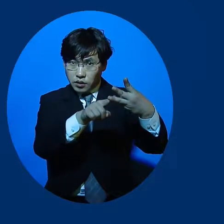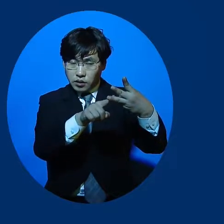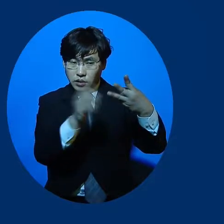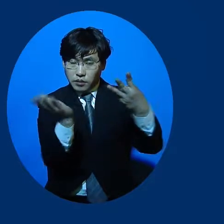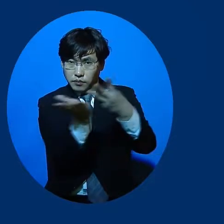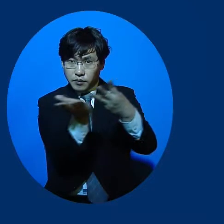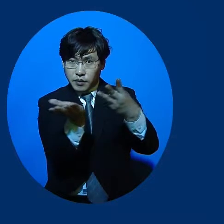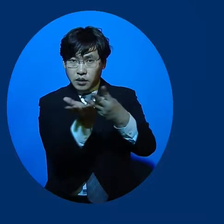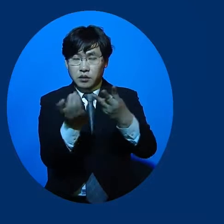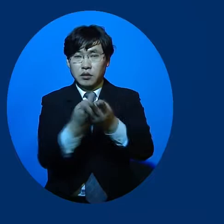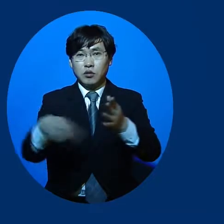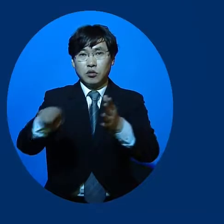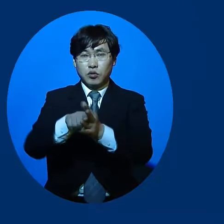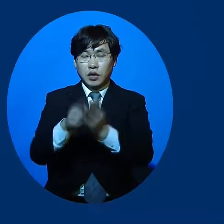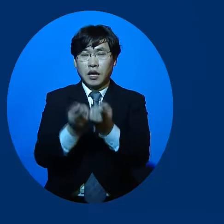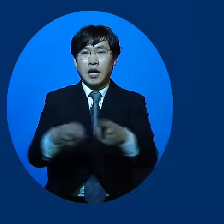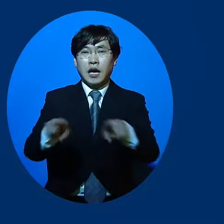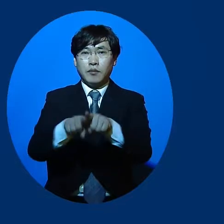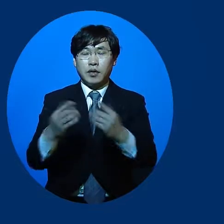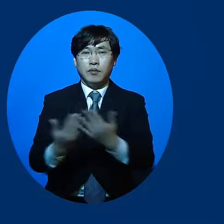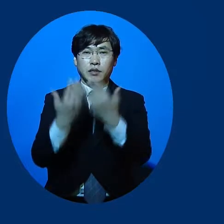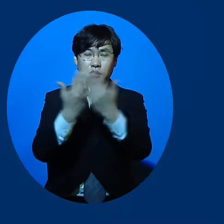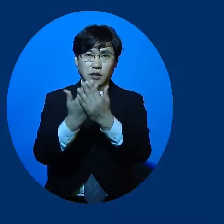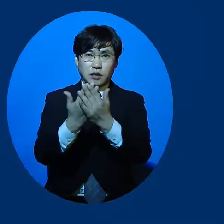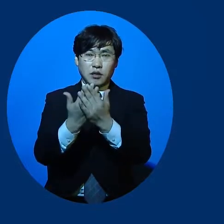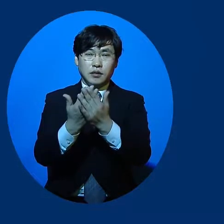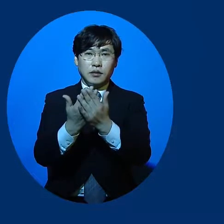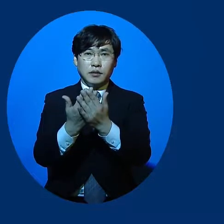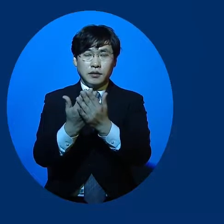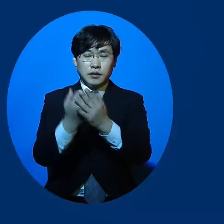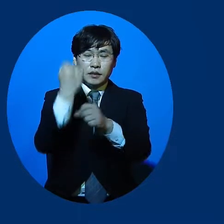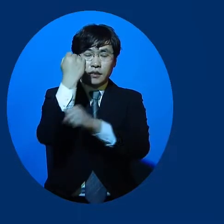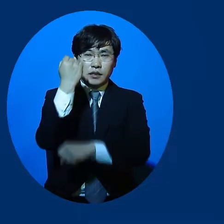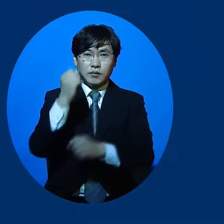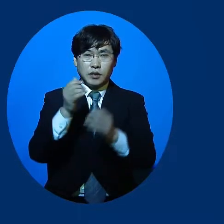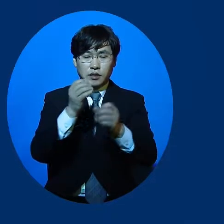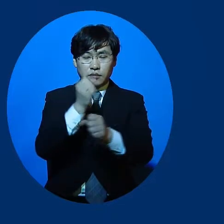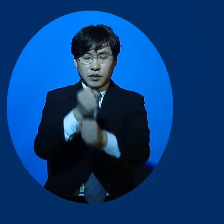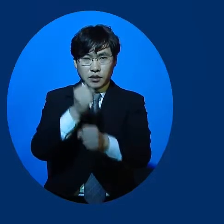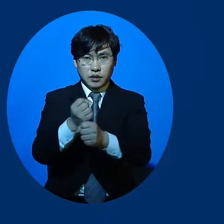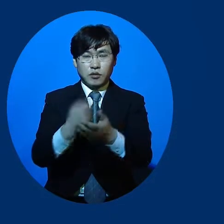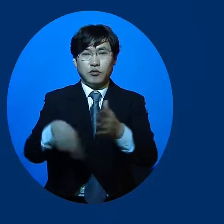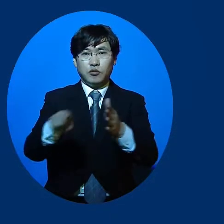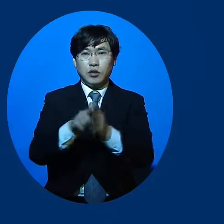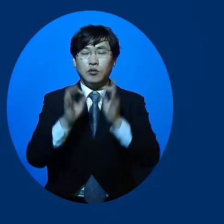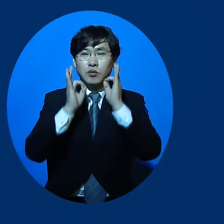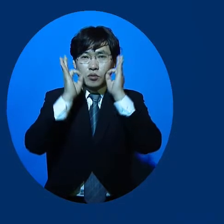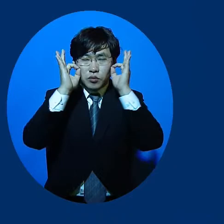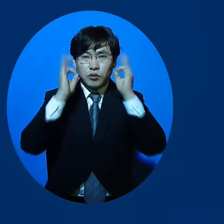기반으로 함께 성장하는 전략을 추진할 수 있는 제반 조성의 필요성이 있다고 생각이 됩니다.